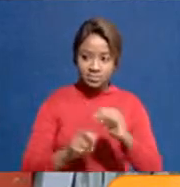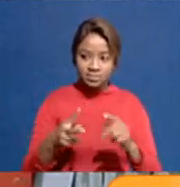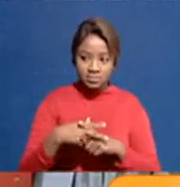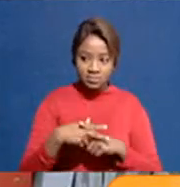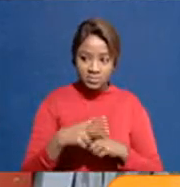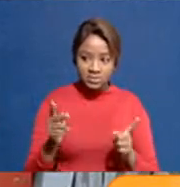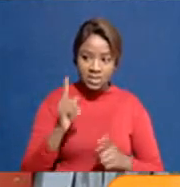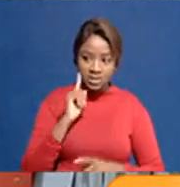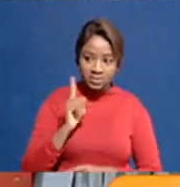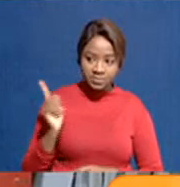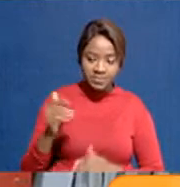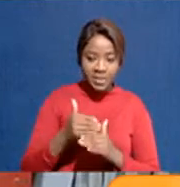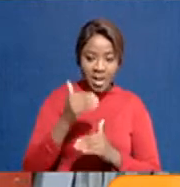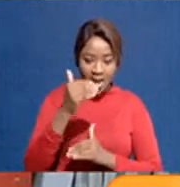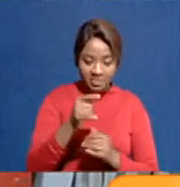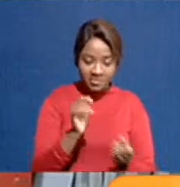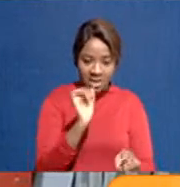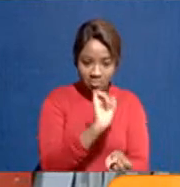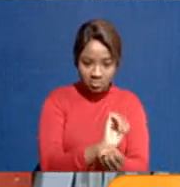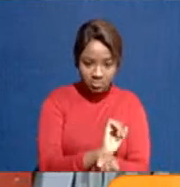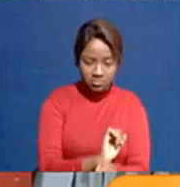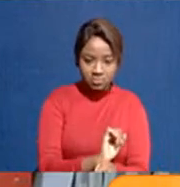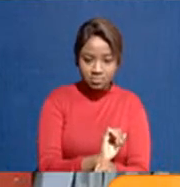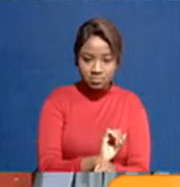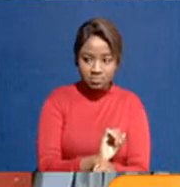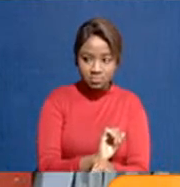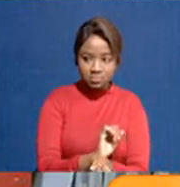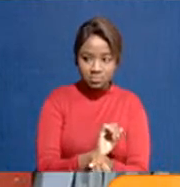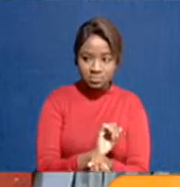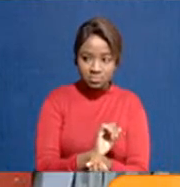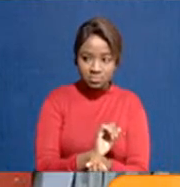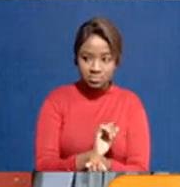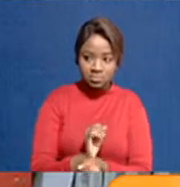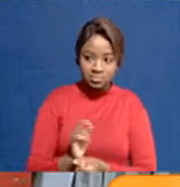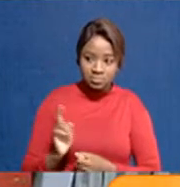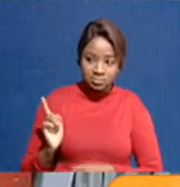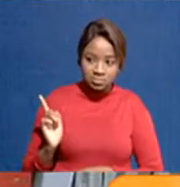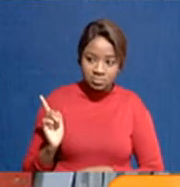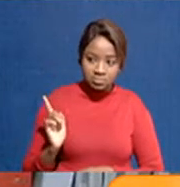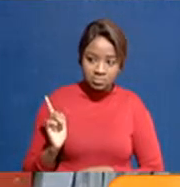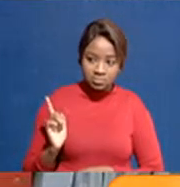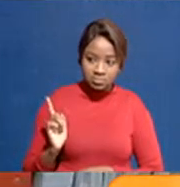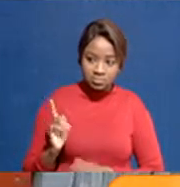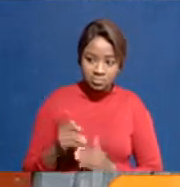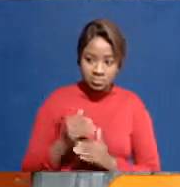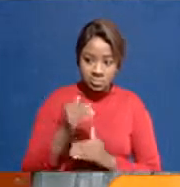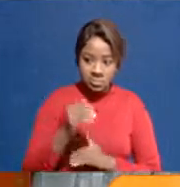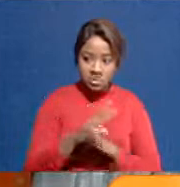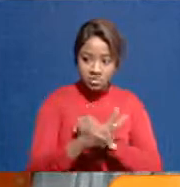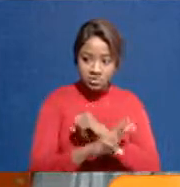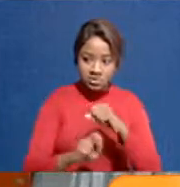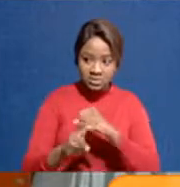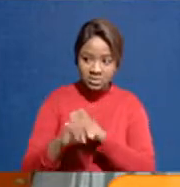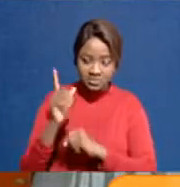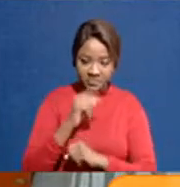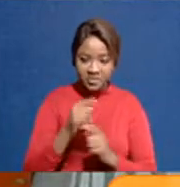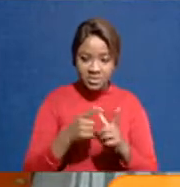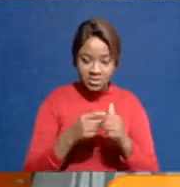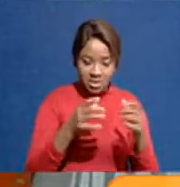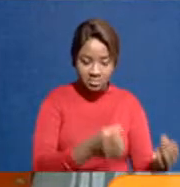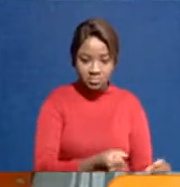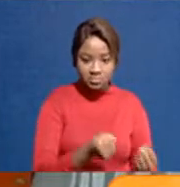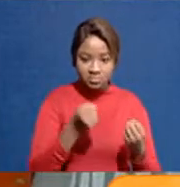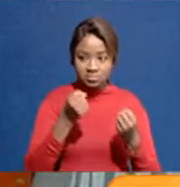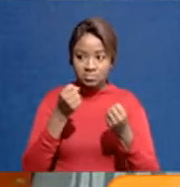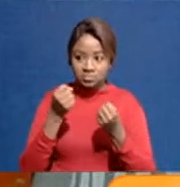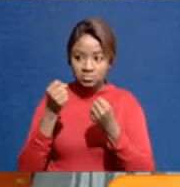Baadaye wanafungwa mikono na kamba walizobeba mifukoni. Baada ya kuwaibia, wakawachukua na kuwapeleka